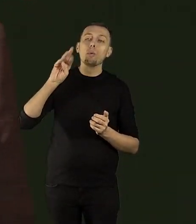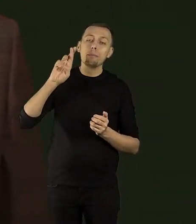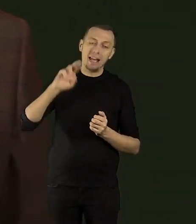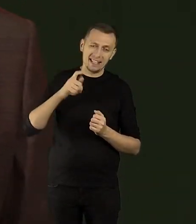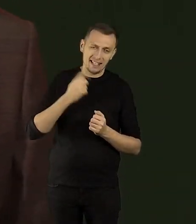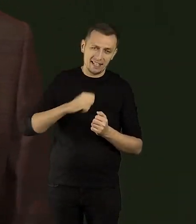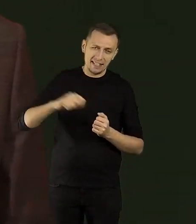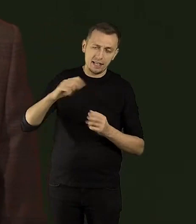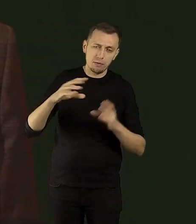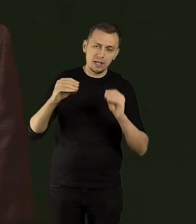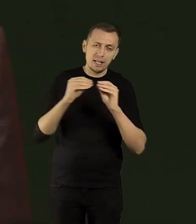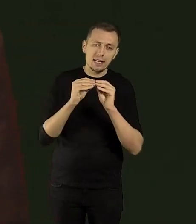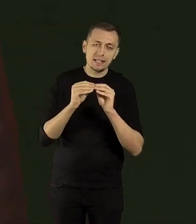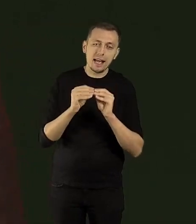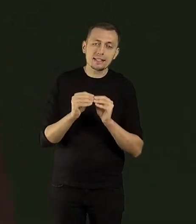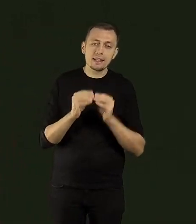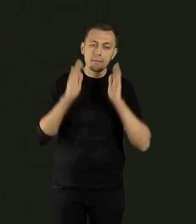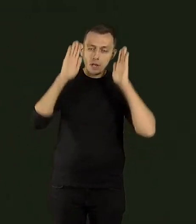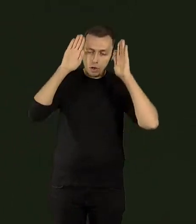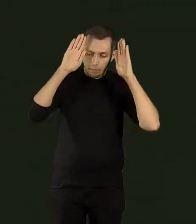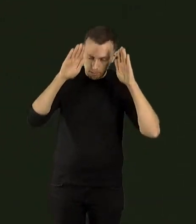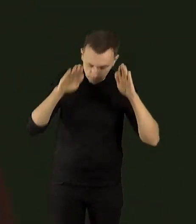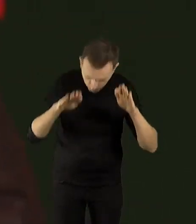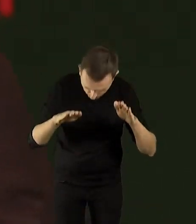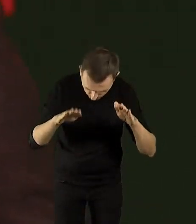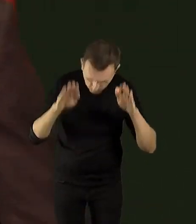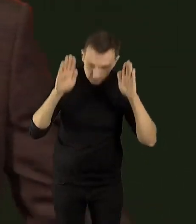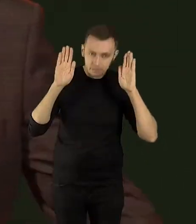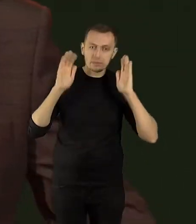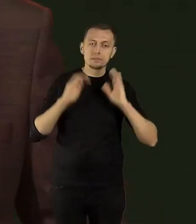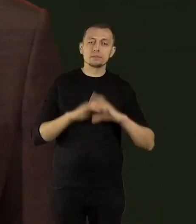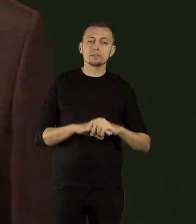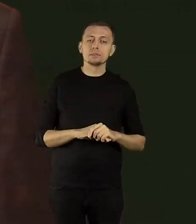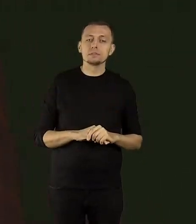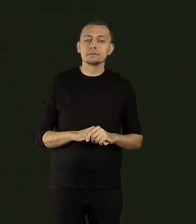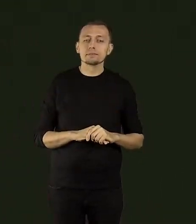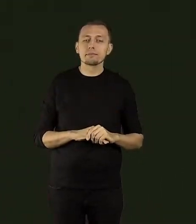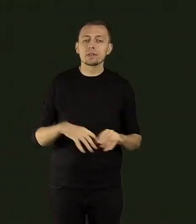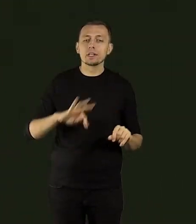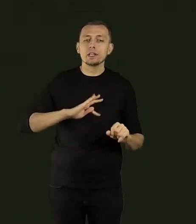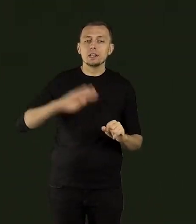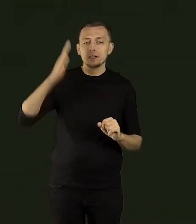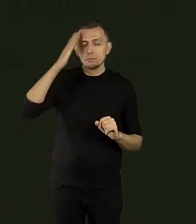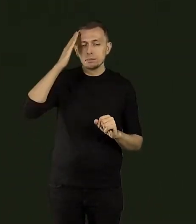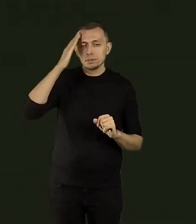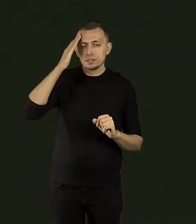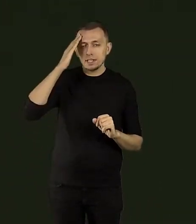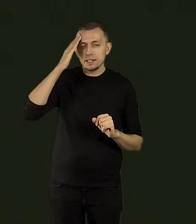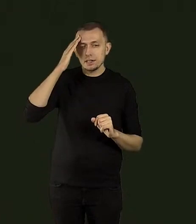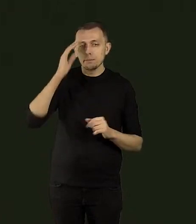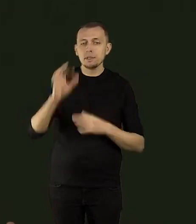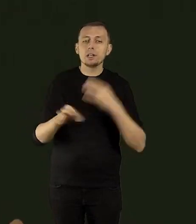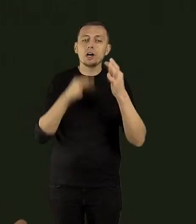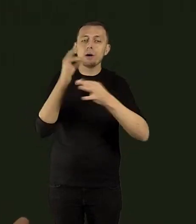Inna historia. Mój znajomy opowiada, był niewierzący. Stoi na